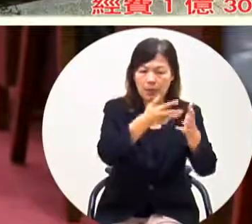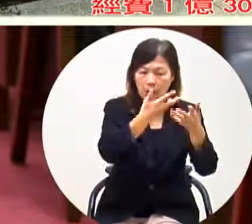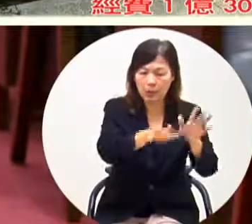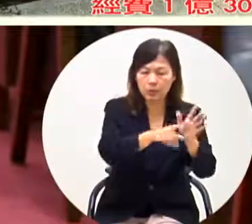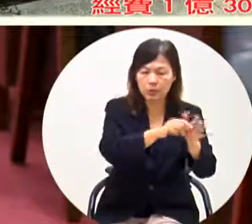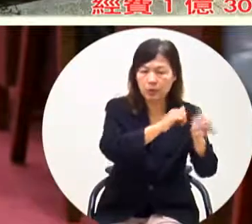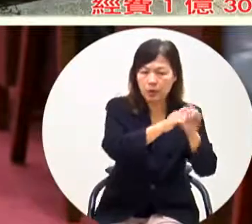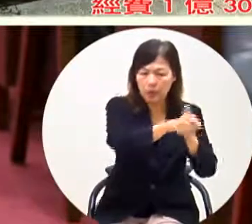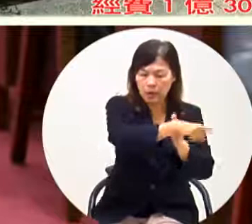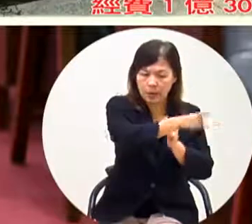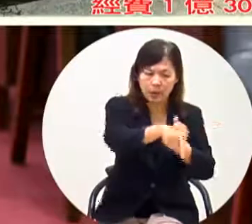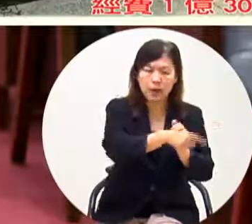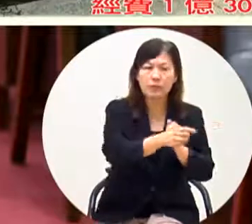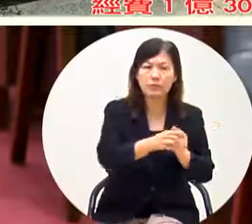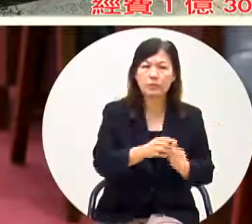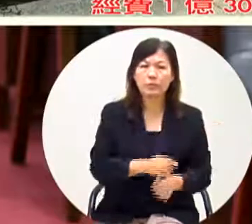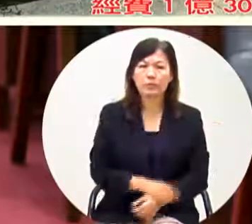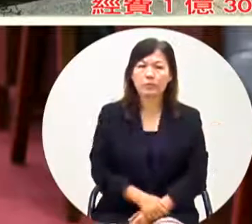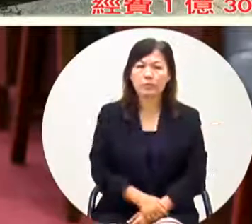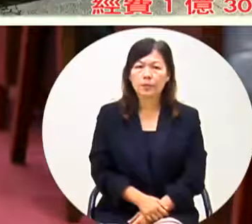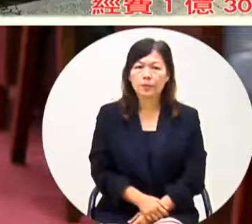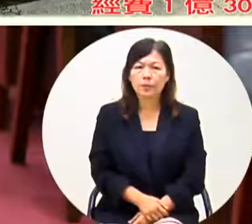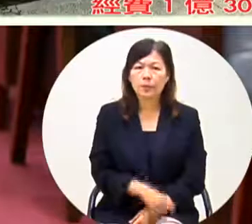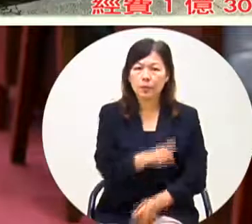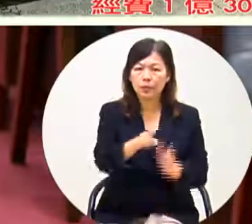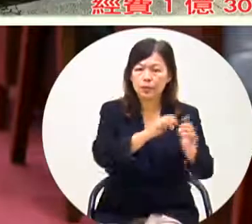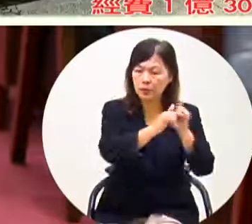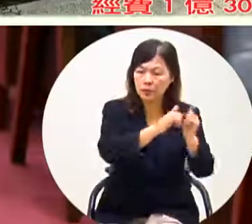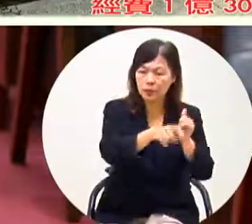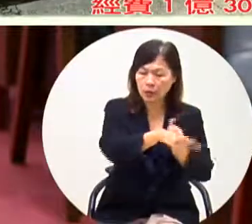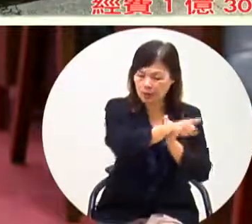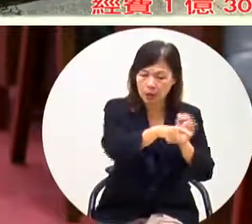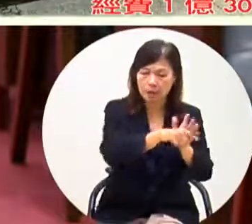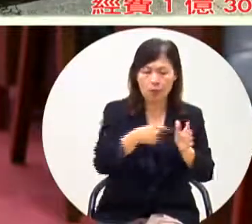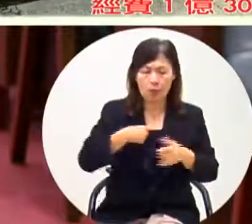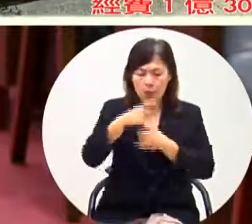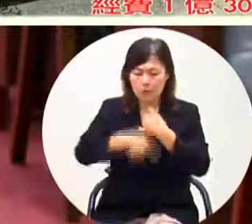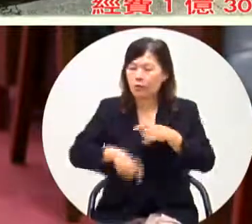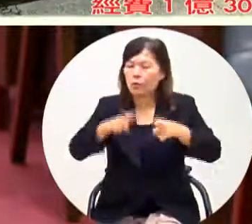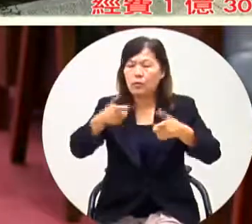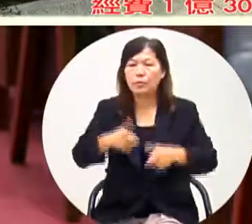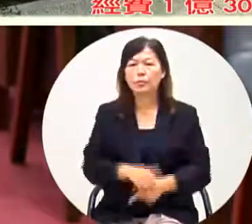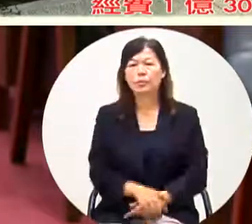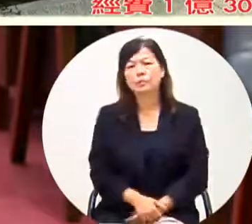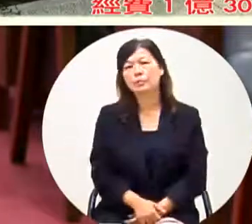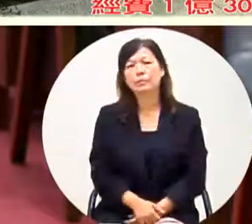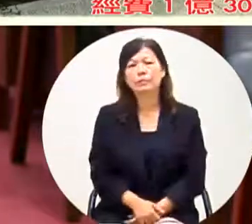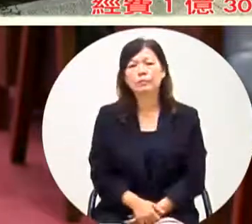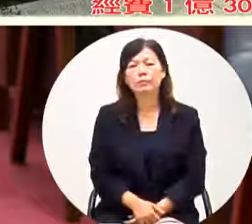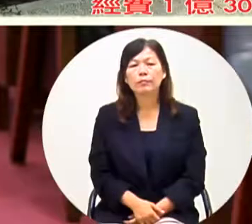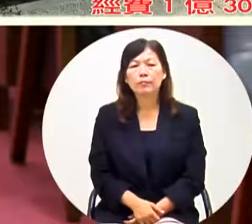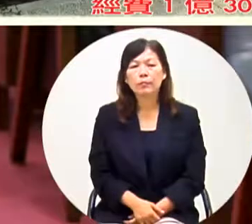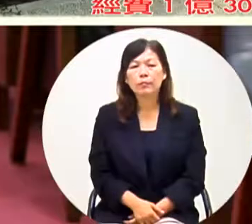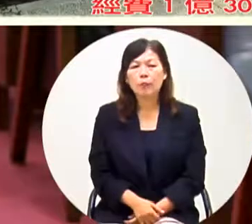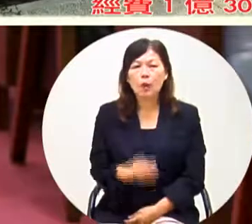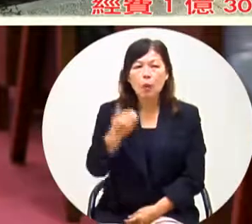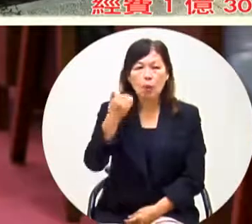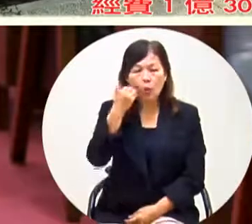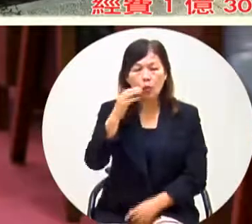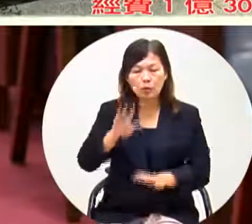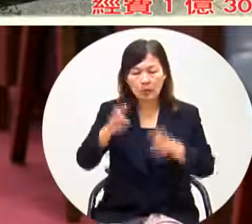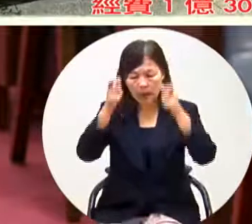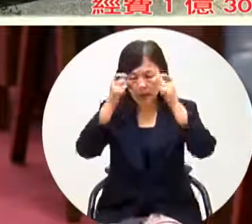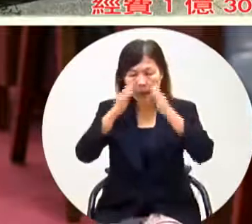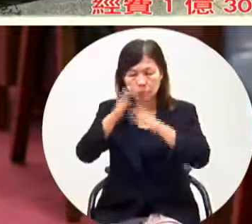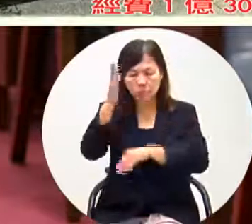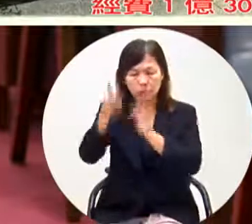为了社会大众，也不是为了我个人。但是如果今天我们高雄市政府乱花钱，没